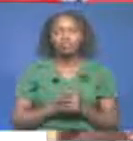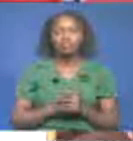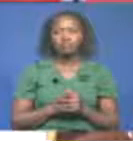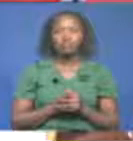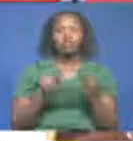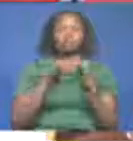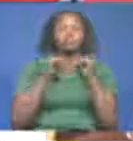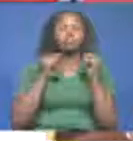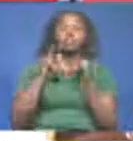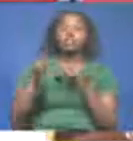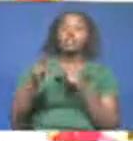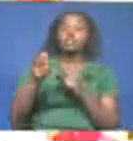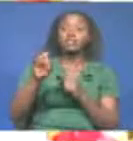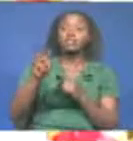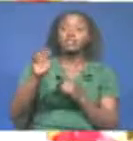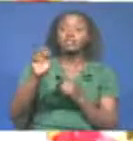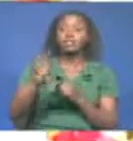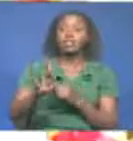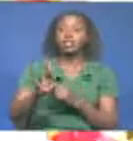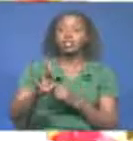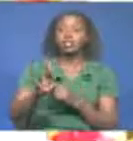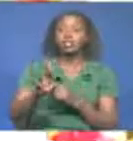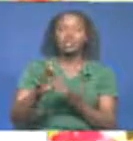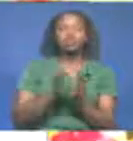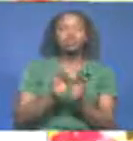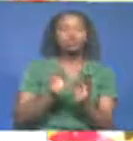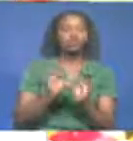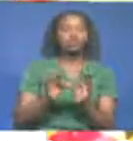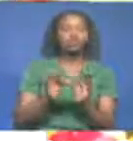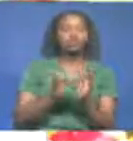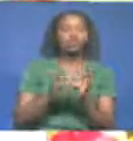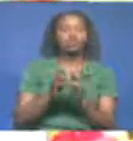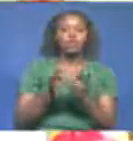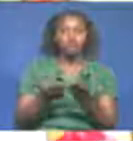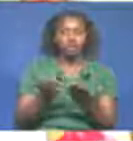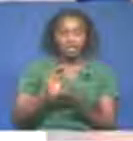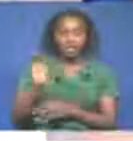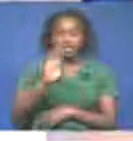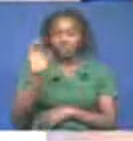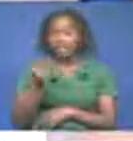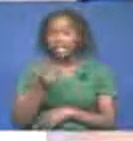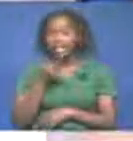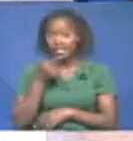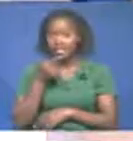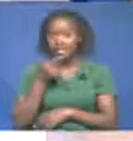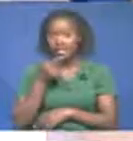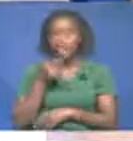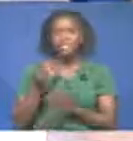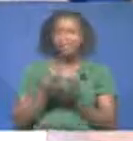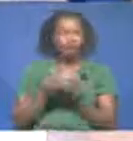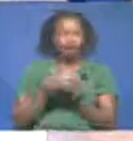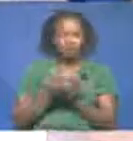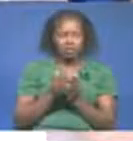Mchungaji Peter Munguti wa shirika la kutafsiri Biblia la Afrika Mashariki alisema imechukua kipindi cha